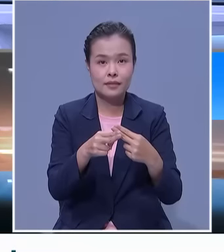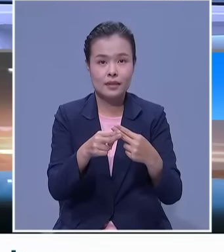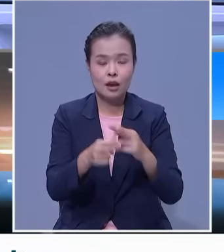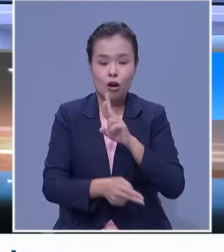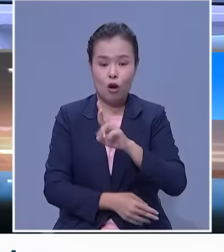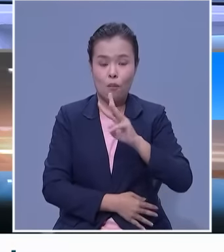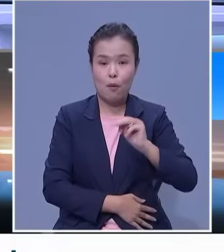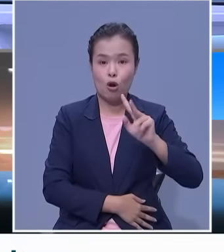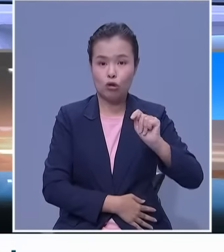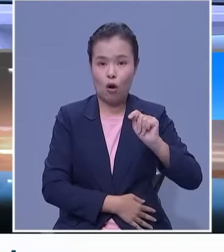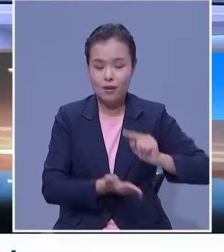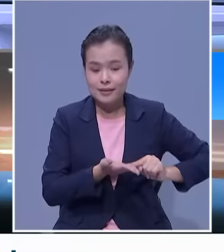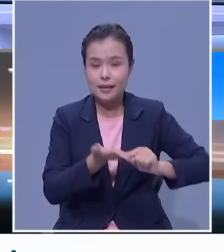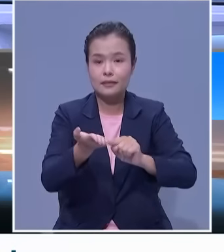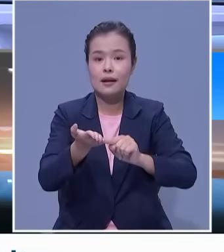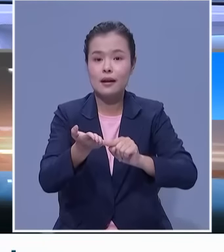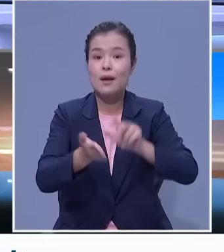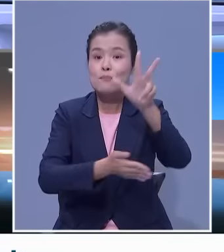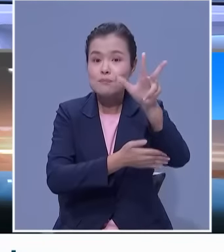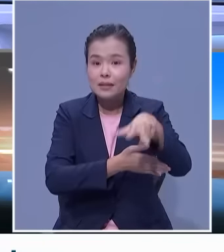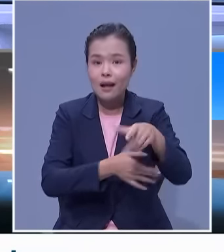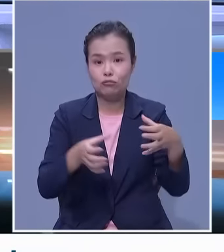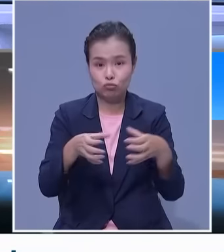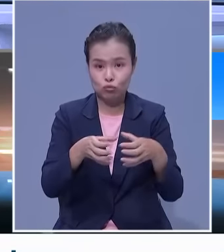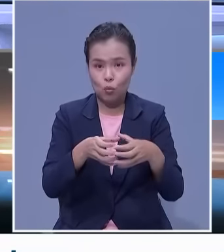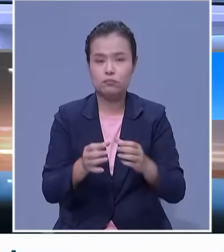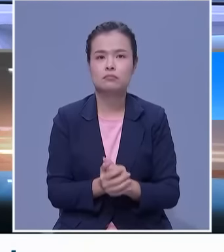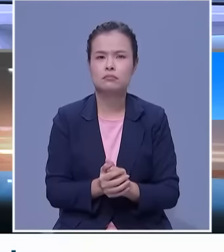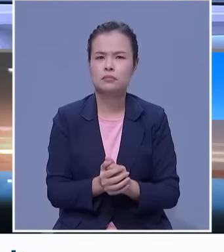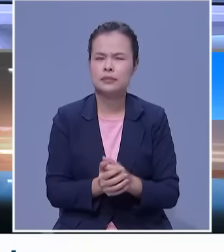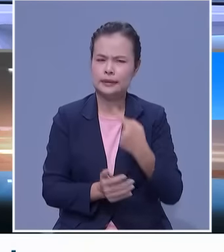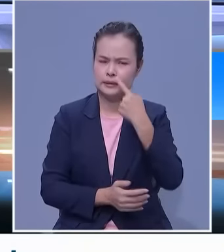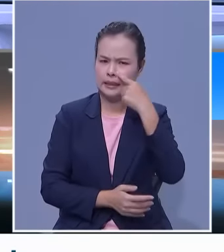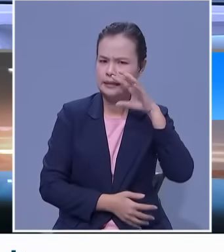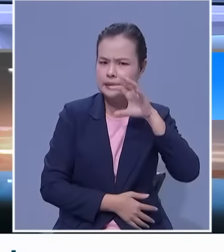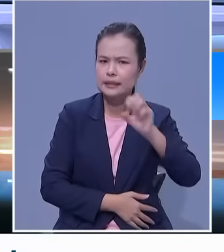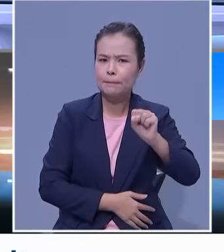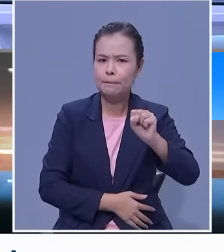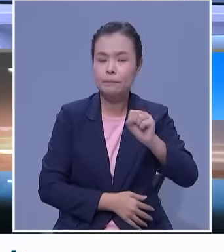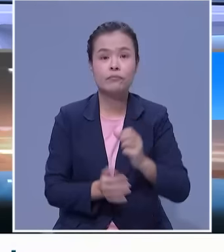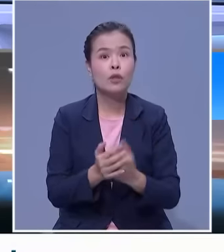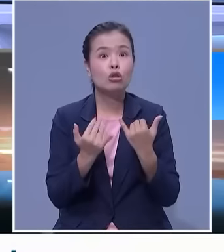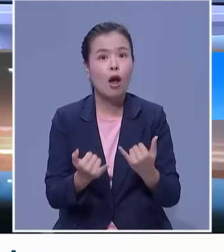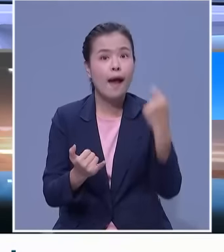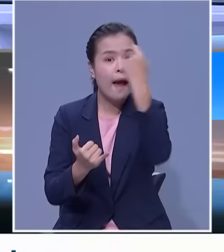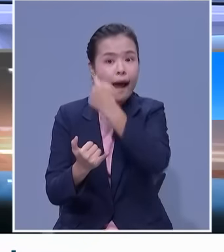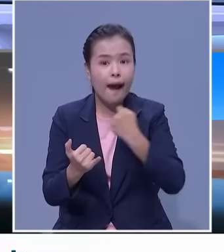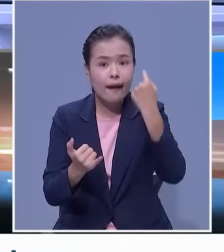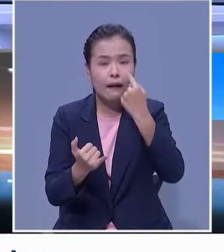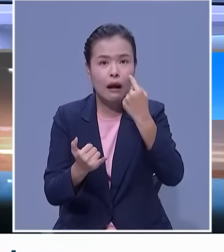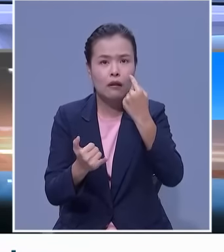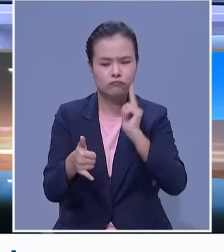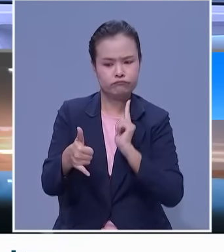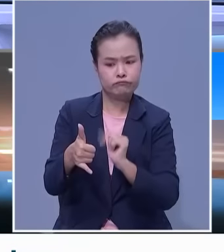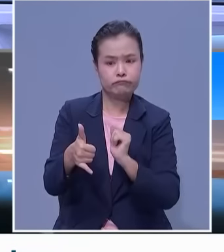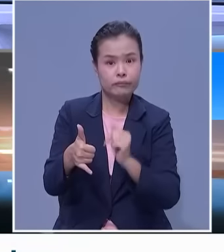รัฐมนตรีไปยื่นให้กับทางพรรคเพื่อไทยคราวนี้เนี่ยหลายคนก็จับสังเกตว่าณตอนนี้นี้ใครที่มีความโดด